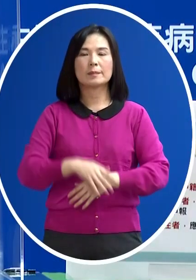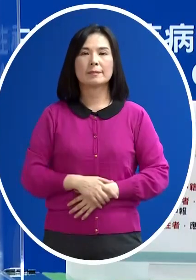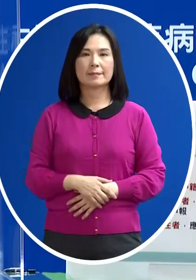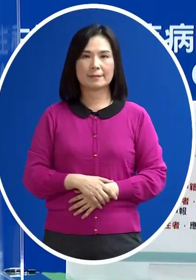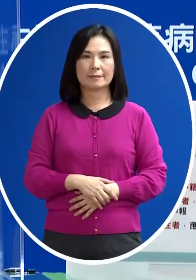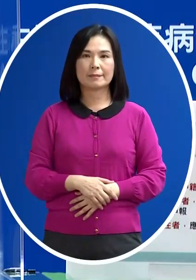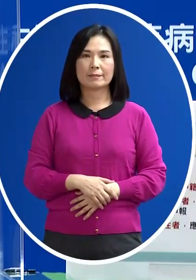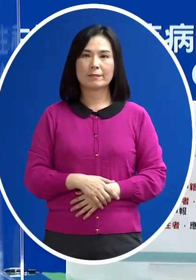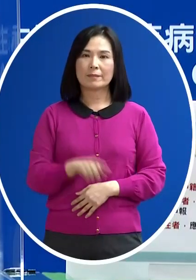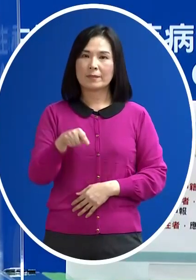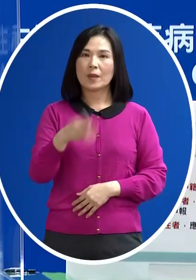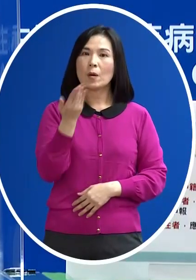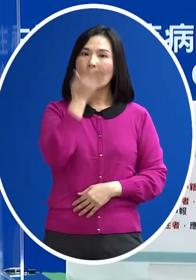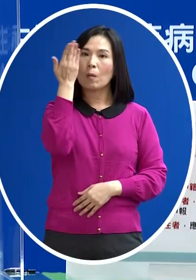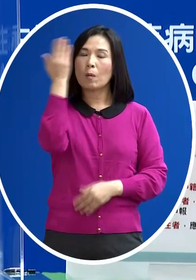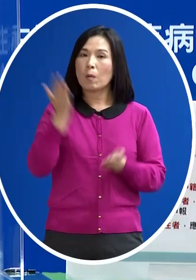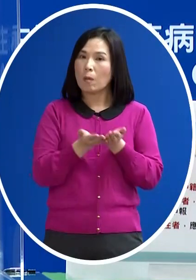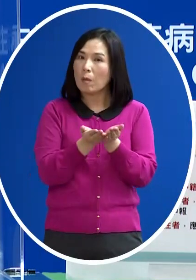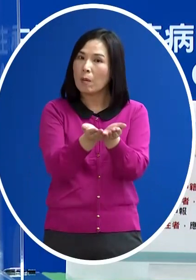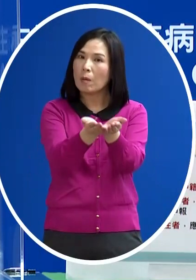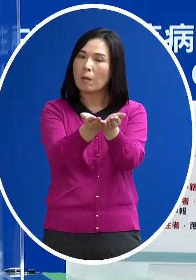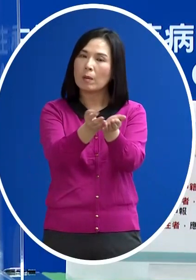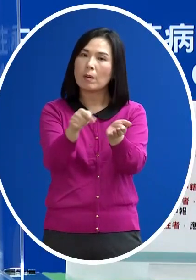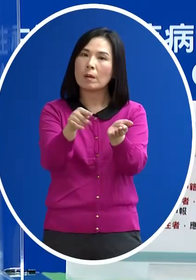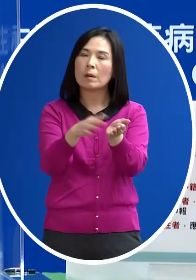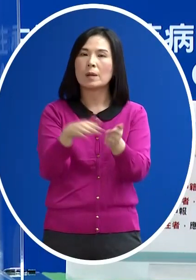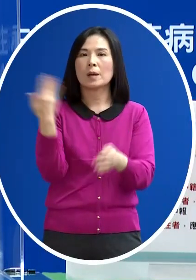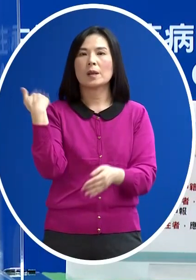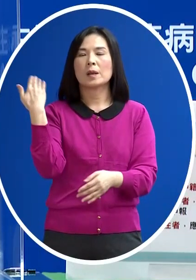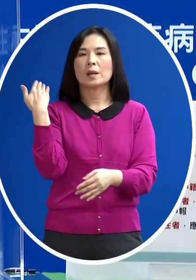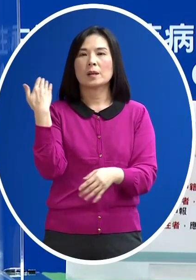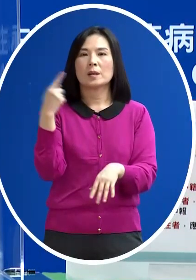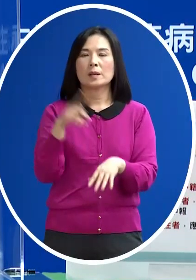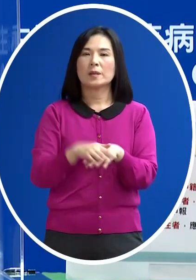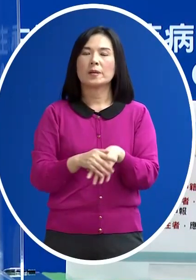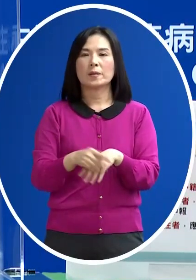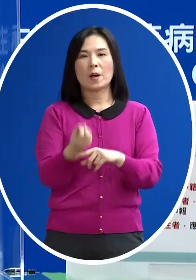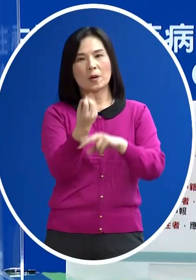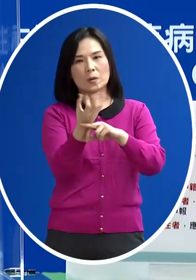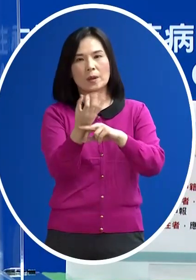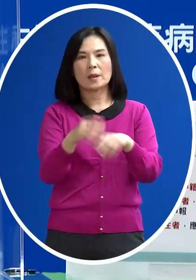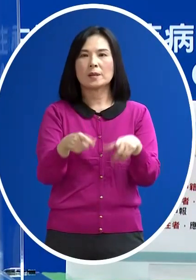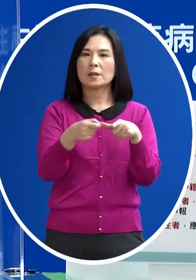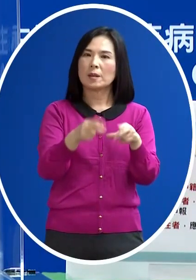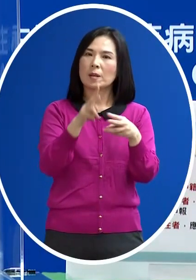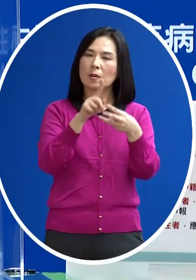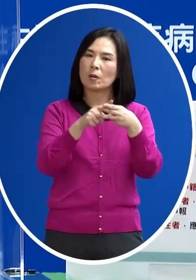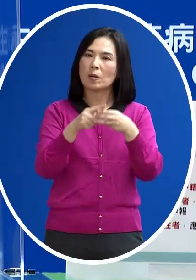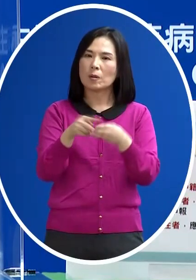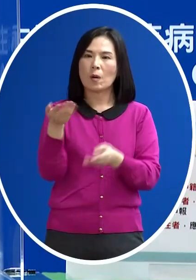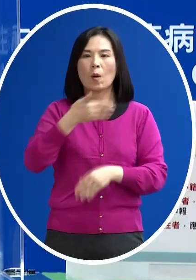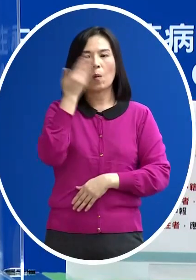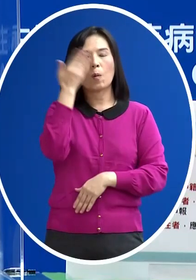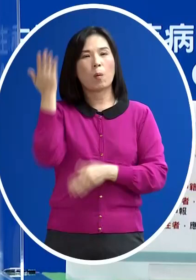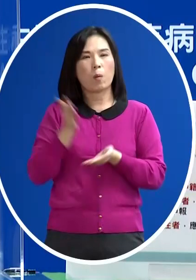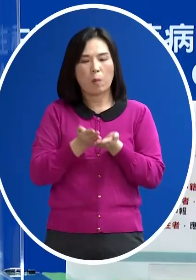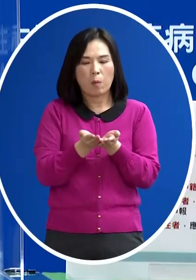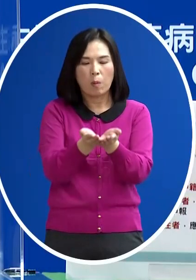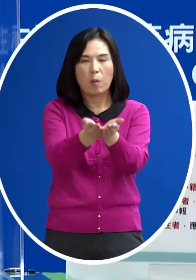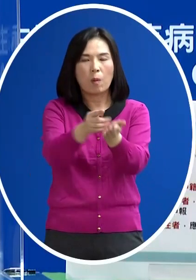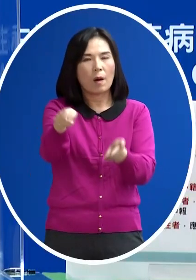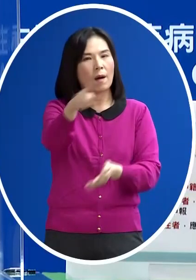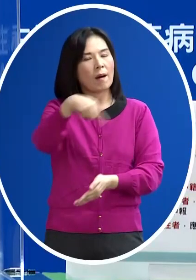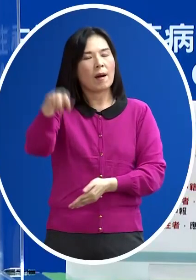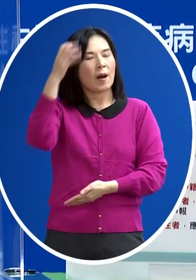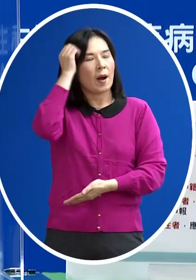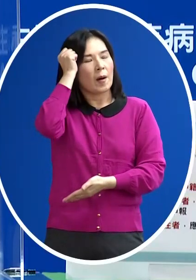基本上在邮轮哈，因为以前大概相关的正式工作哈或等等这些邮轮都让大家印象